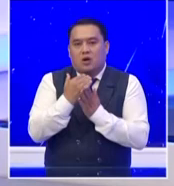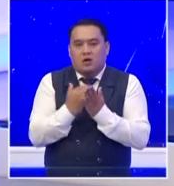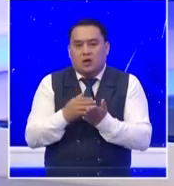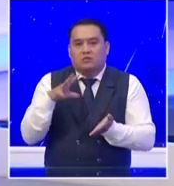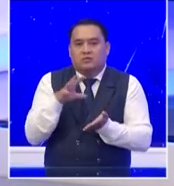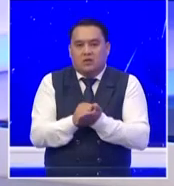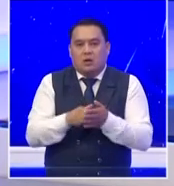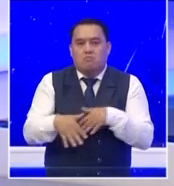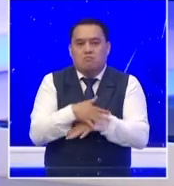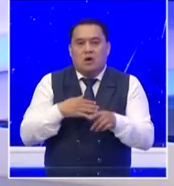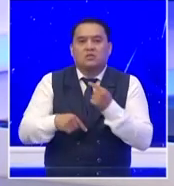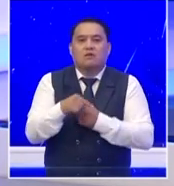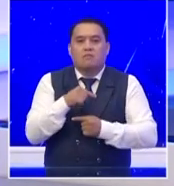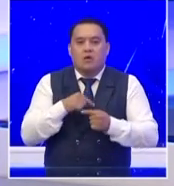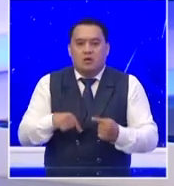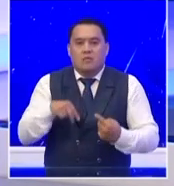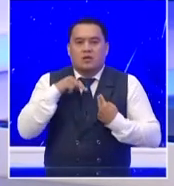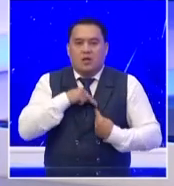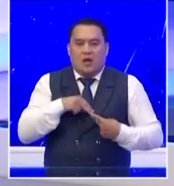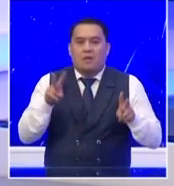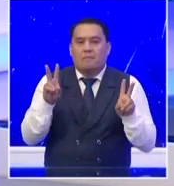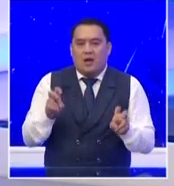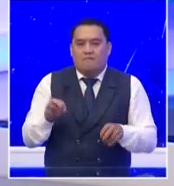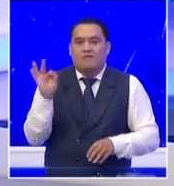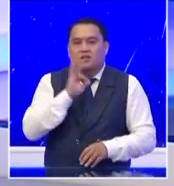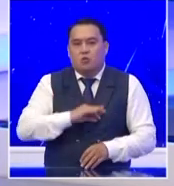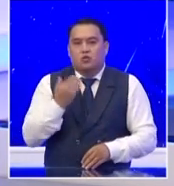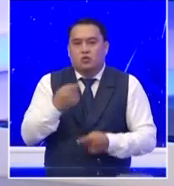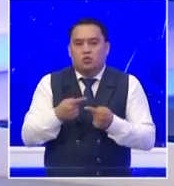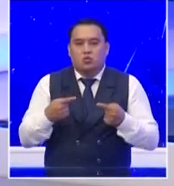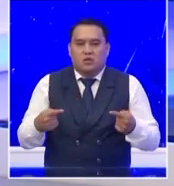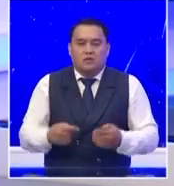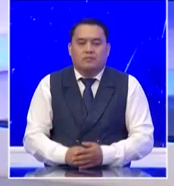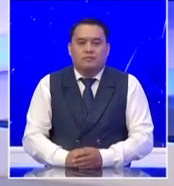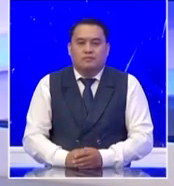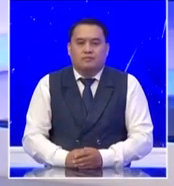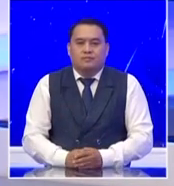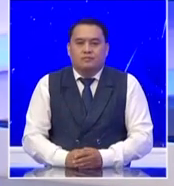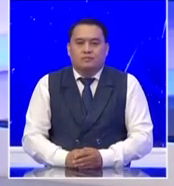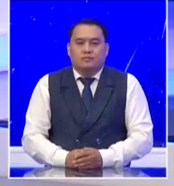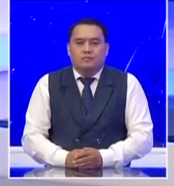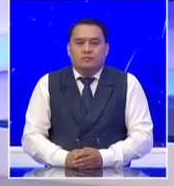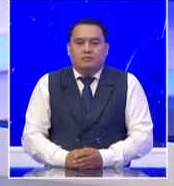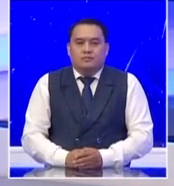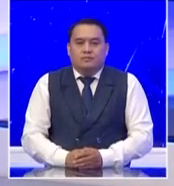развития продуктивной занятости и массового предпринимательства «Ембек» воспользовались и другие ремесленники